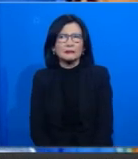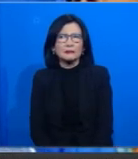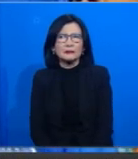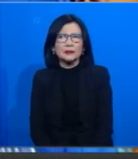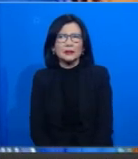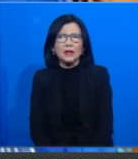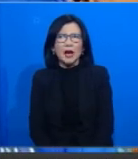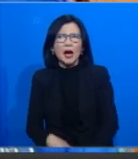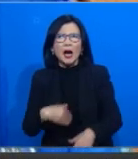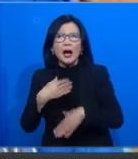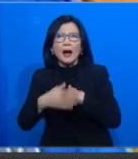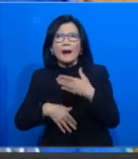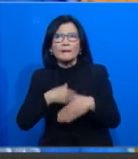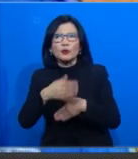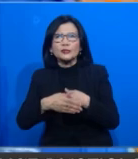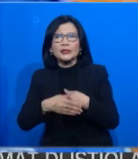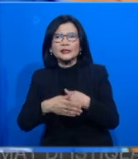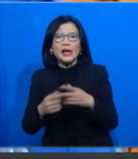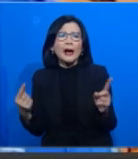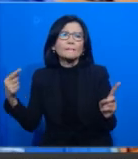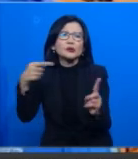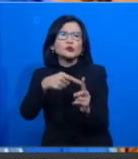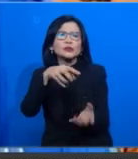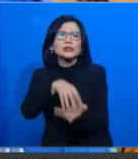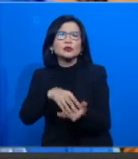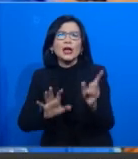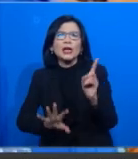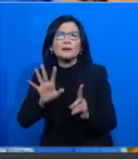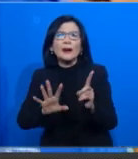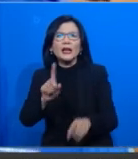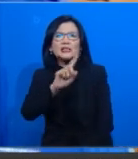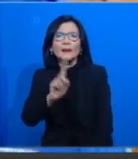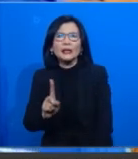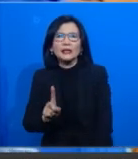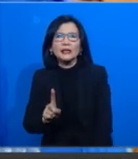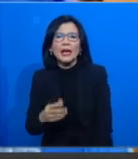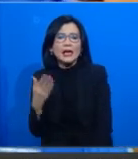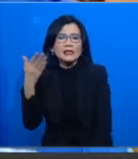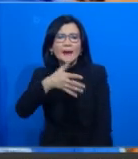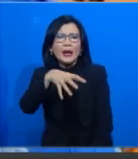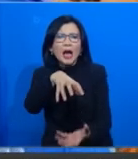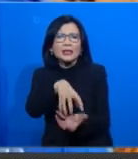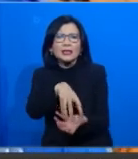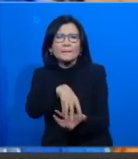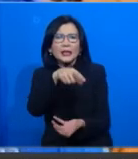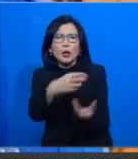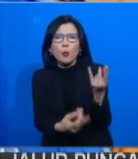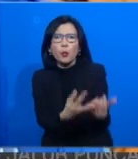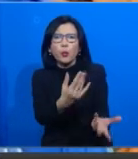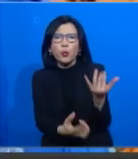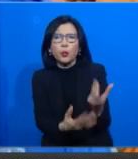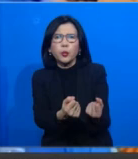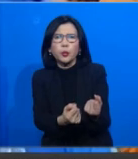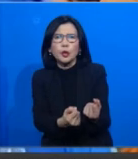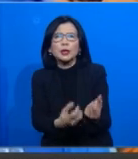proses dalam perjalanan kami menuju ke sini 15 menit. Jadi kita tiba ke lokasi, api sebagian